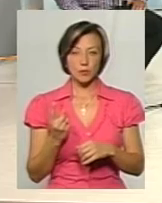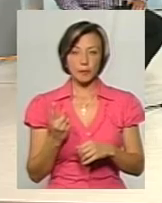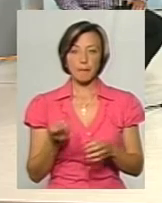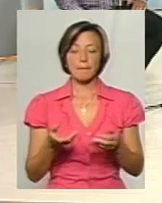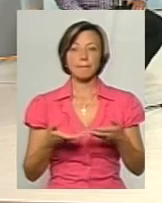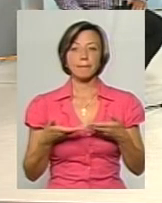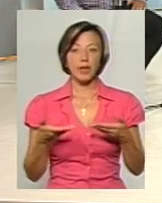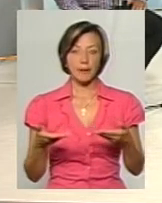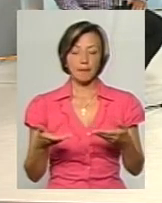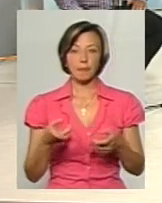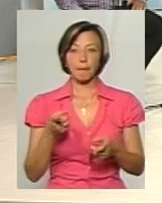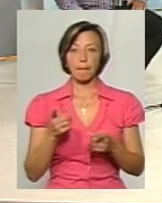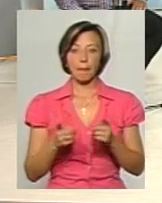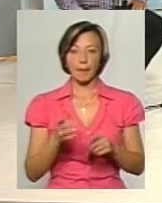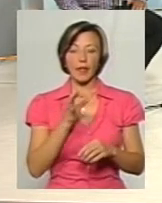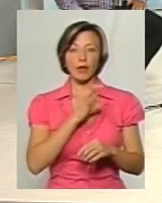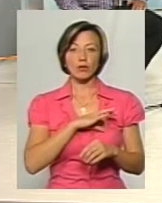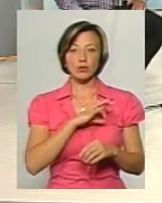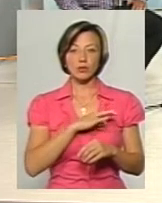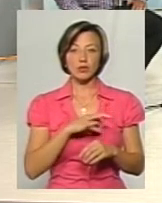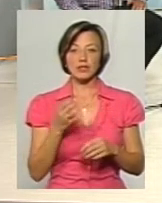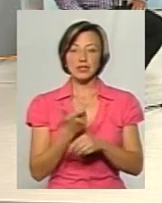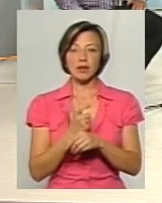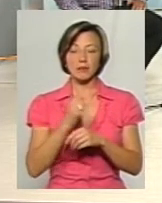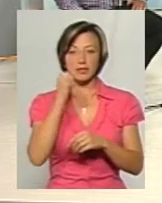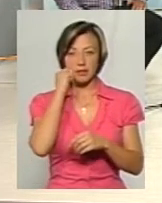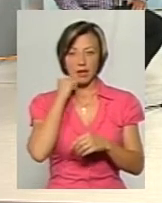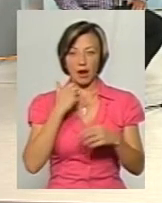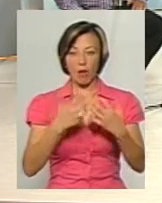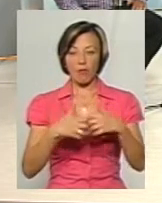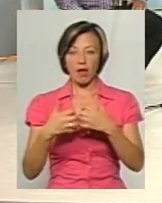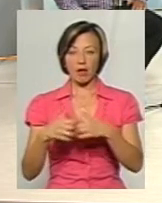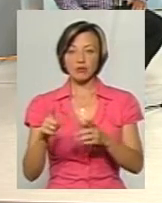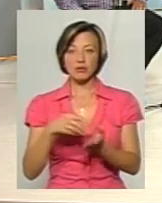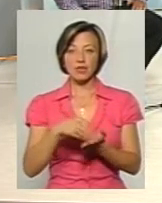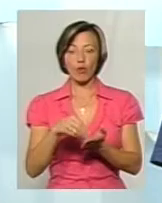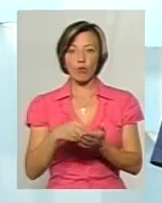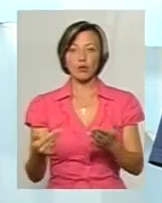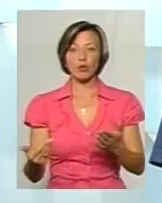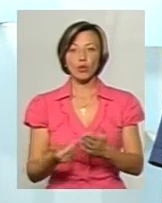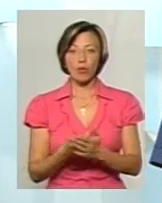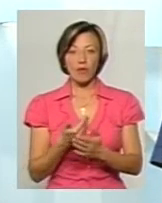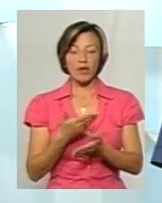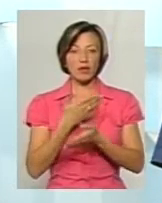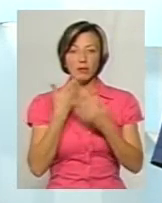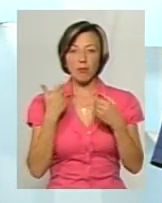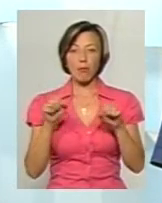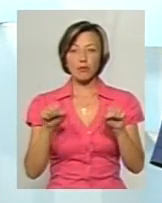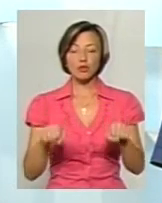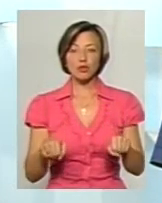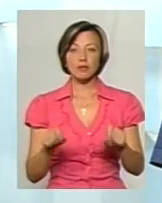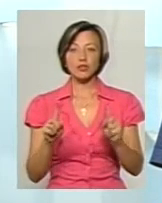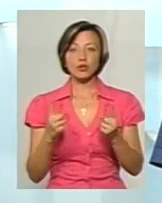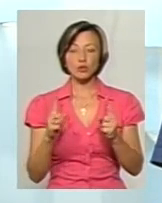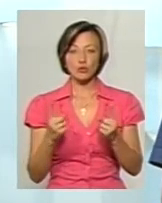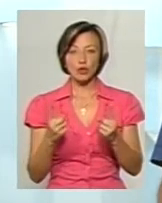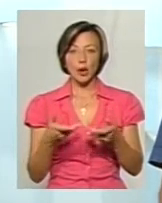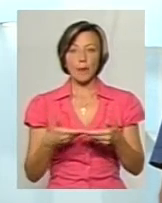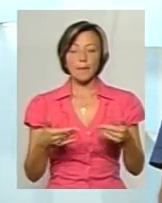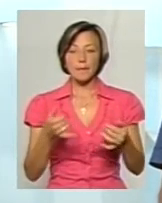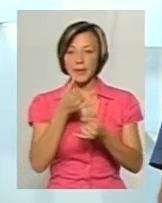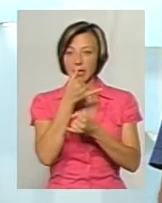ми дійсно використовуємо все саме старе обладнання. І щоб закупити нове, ну нема можливості, тому що ми